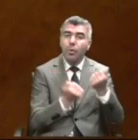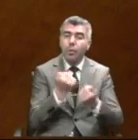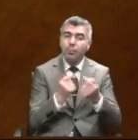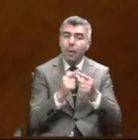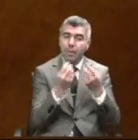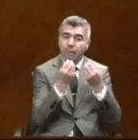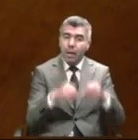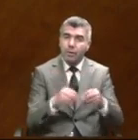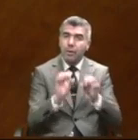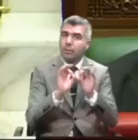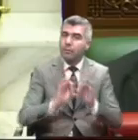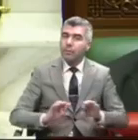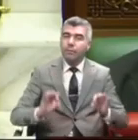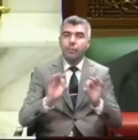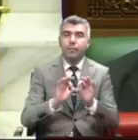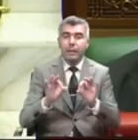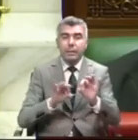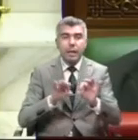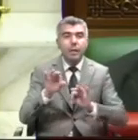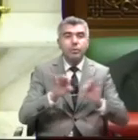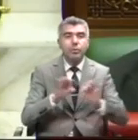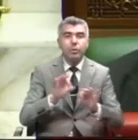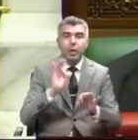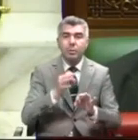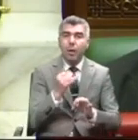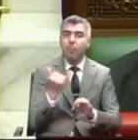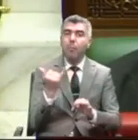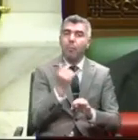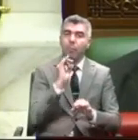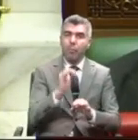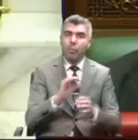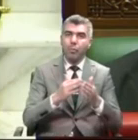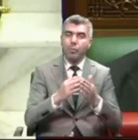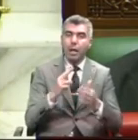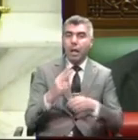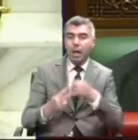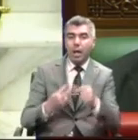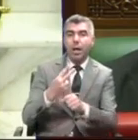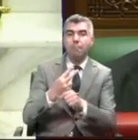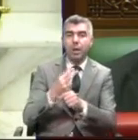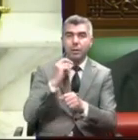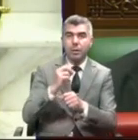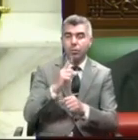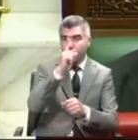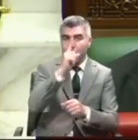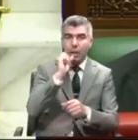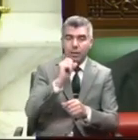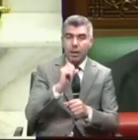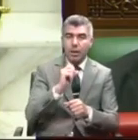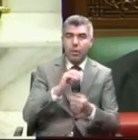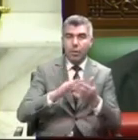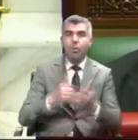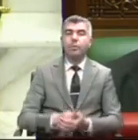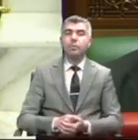في شبح الافلاس واعتماد استراتيجيه محكمه قصد الوصول خلال السنتين المقبلين الى مرحله تستطيع